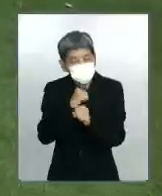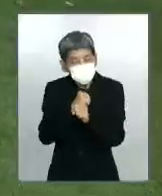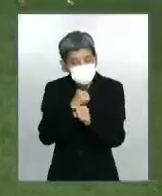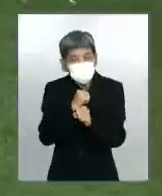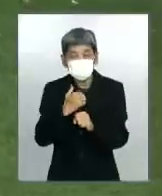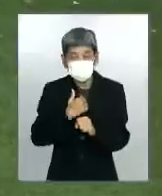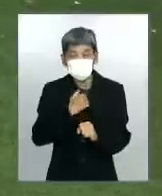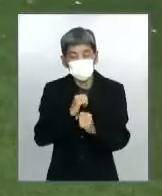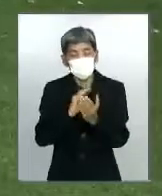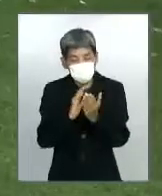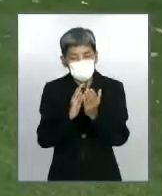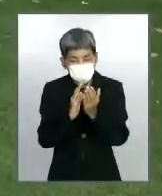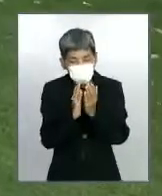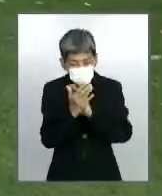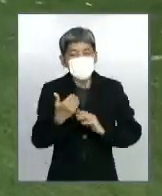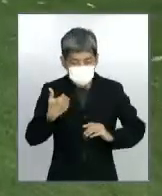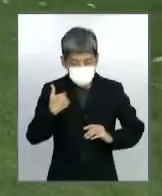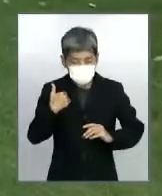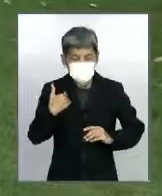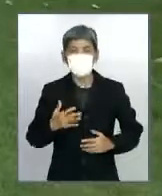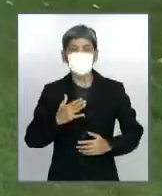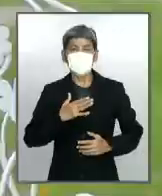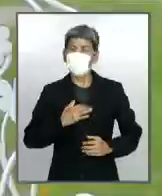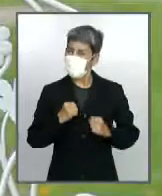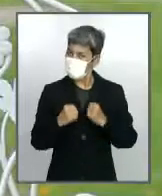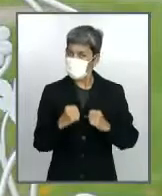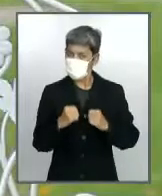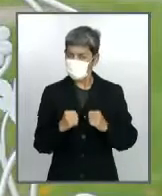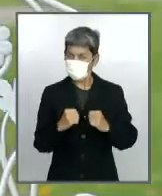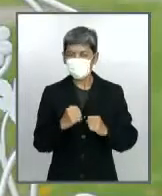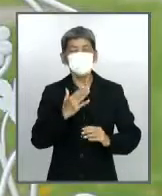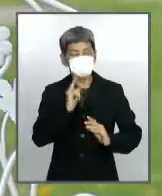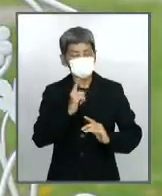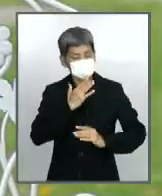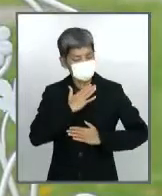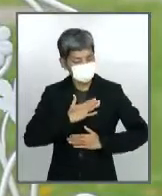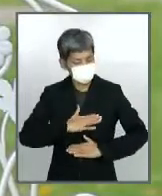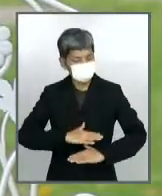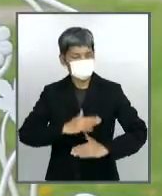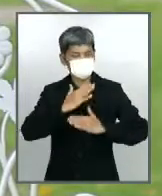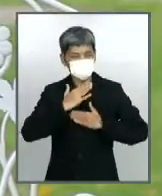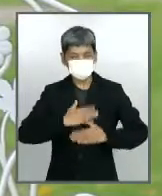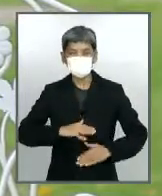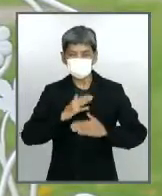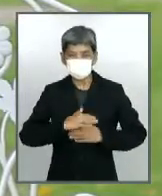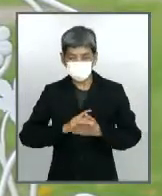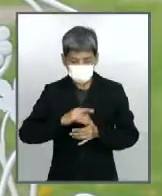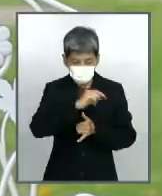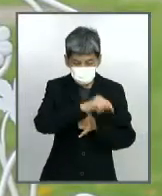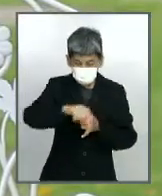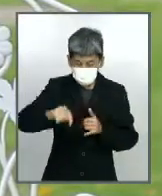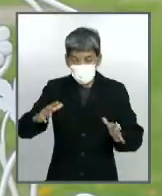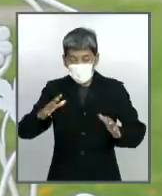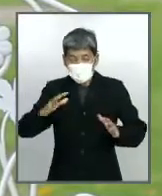แต่ว่าถามว่ารับมือยังไงไมค์มองว่าเราจะต้องใจเย็นกับคนที่สิ่งเห